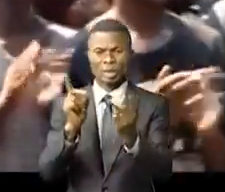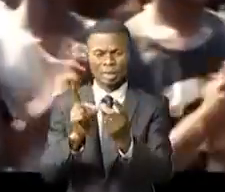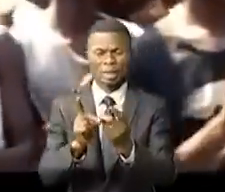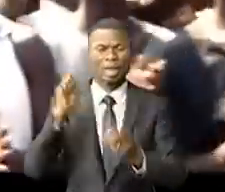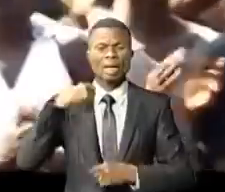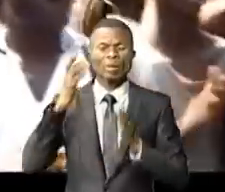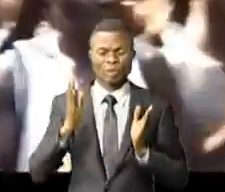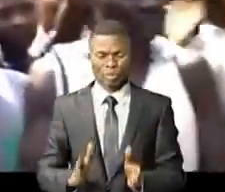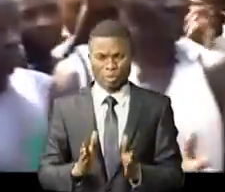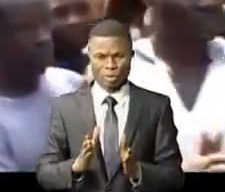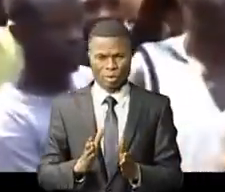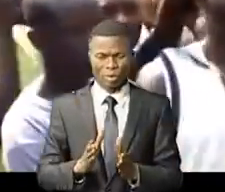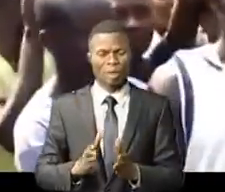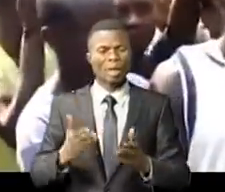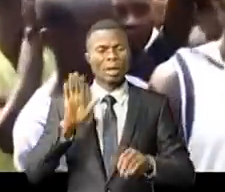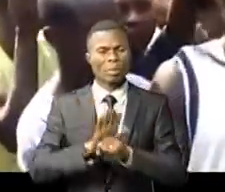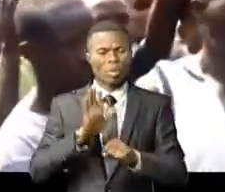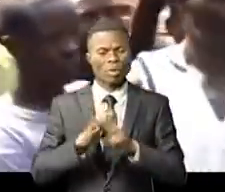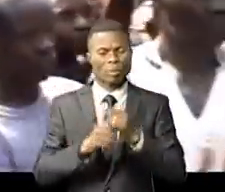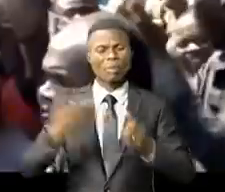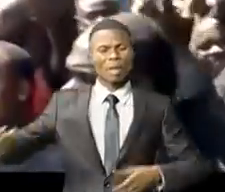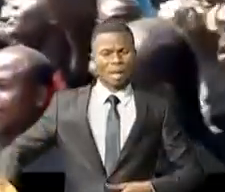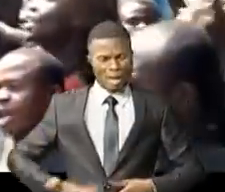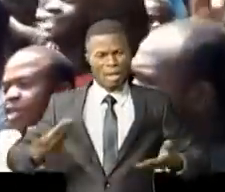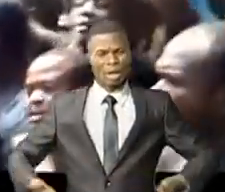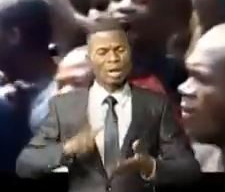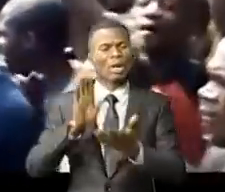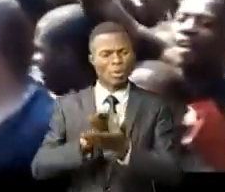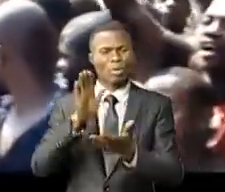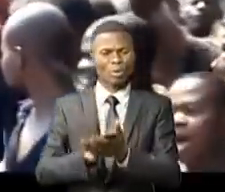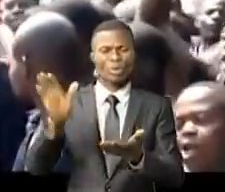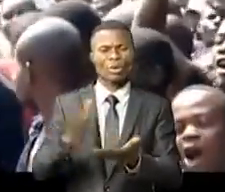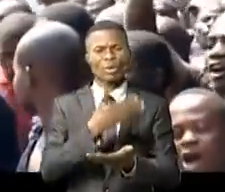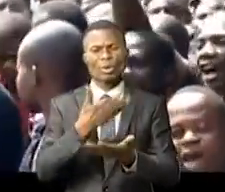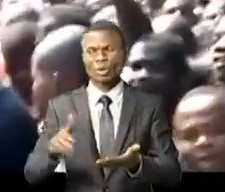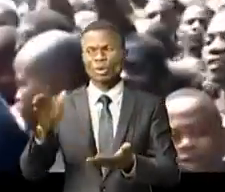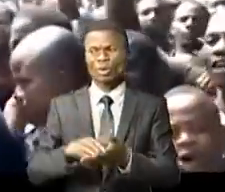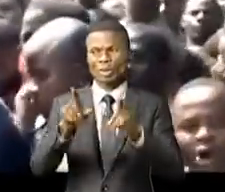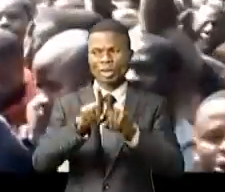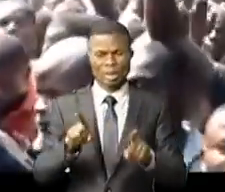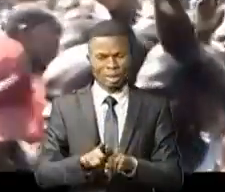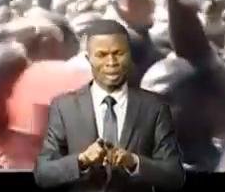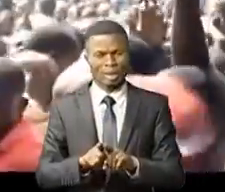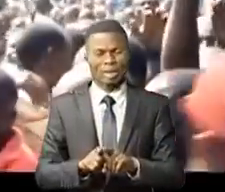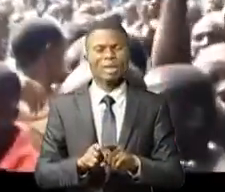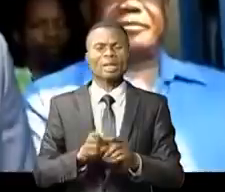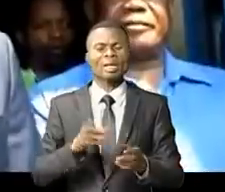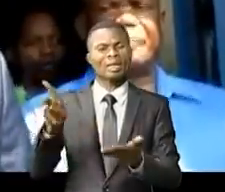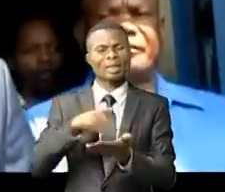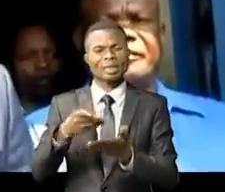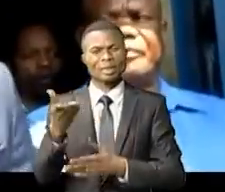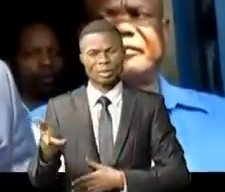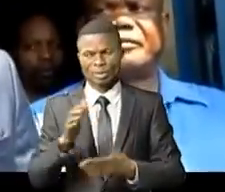prisonniers où il a été chaleureusement accueilli par des chants fanétiques, des locataires de la prison qui expuissaient quelques pas dedans.